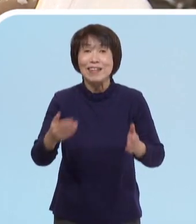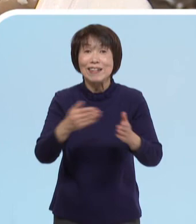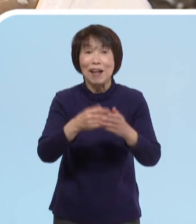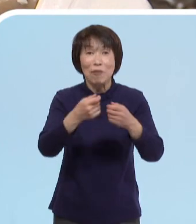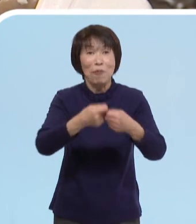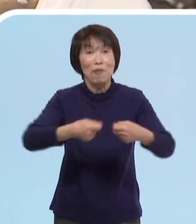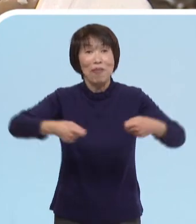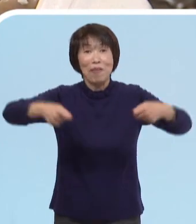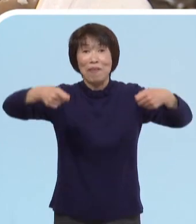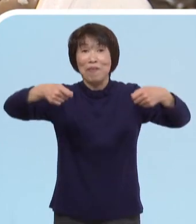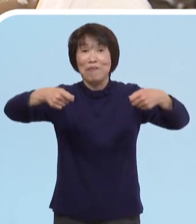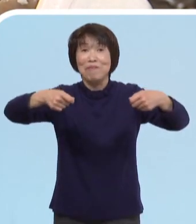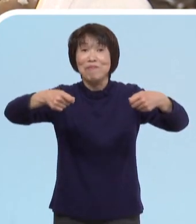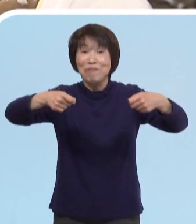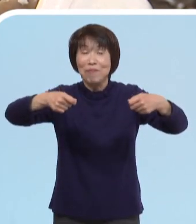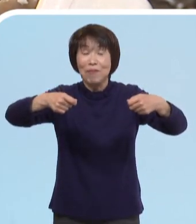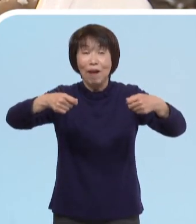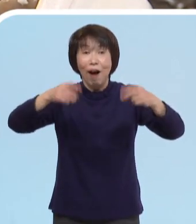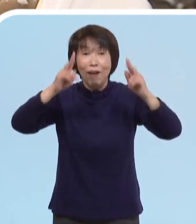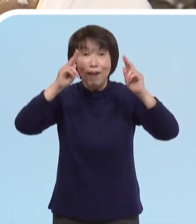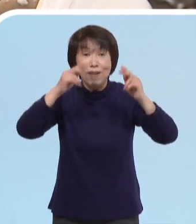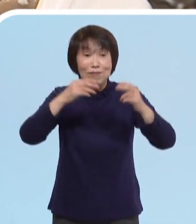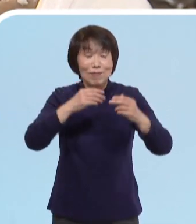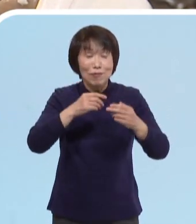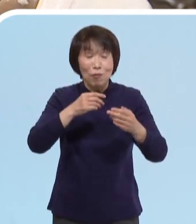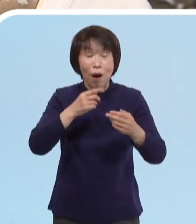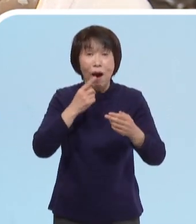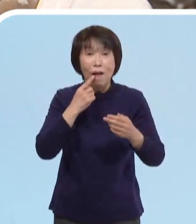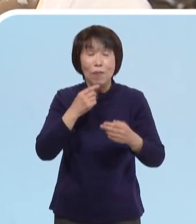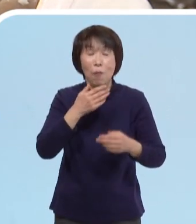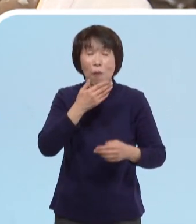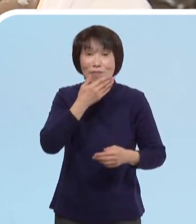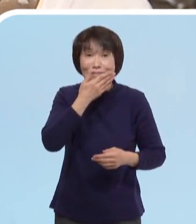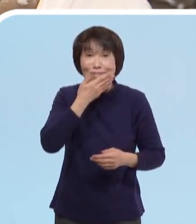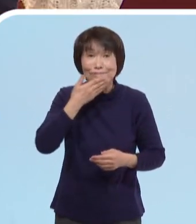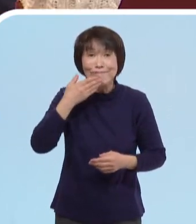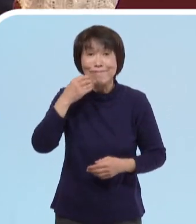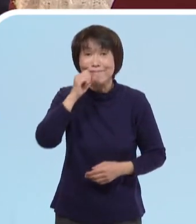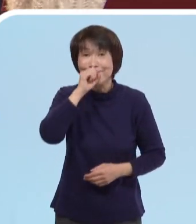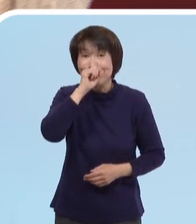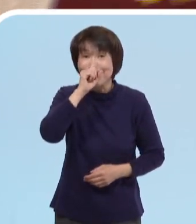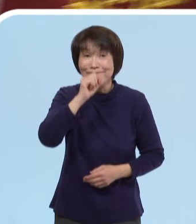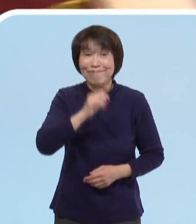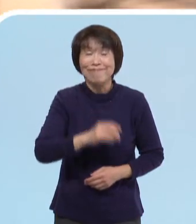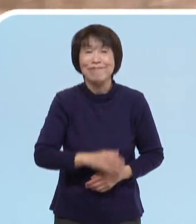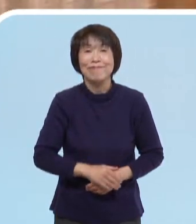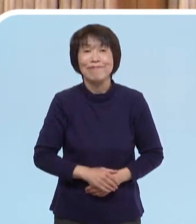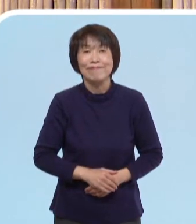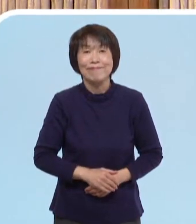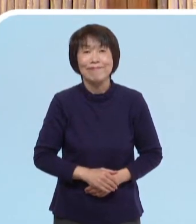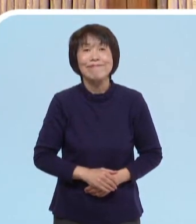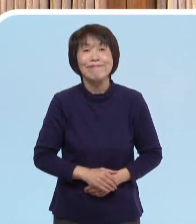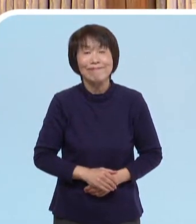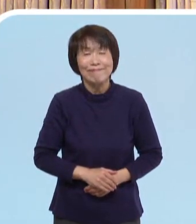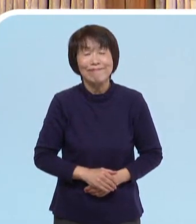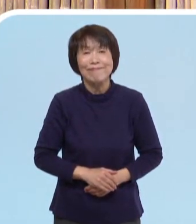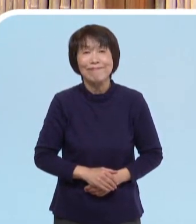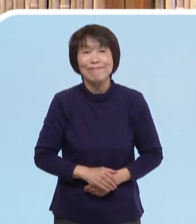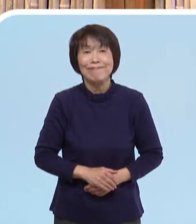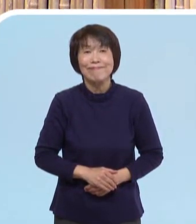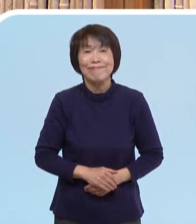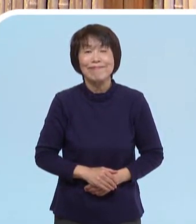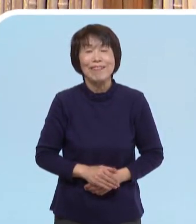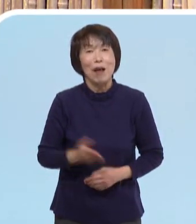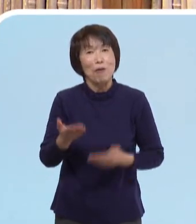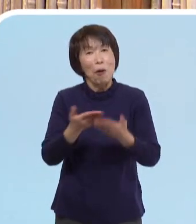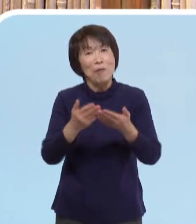喫したらカニ鍋で締め。カニのいいだしが出るんです。カニを食べるならカ